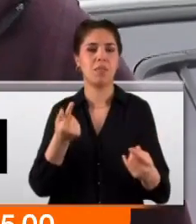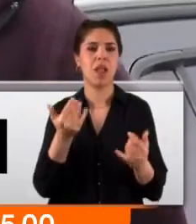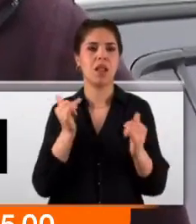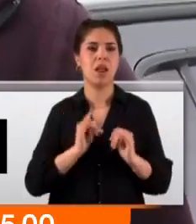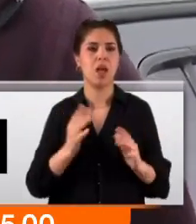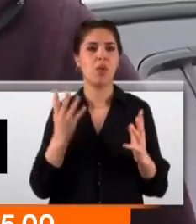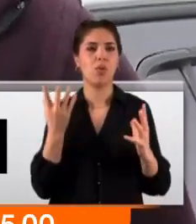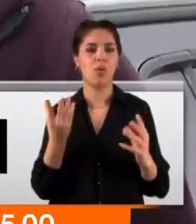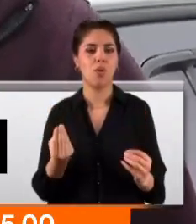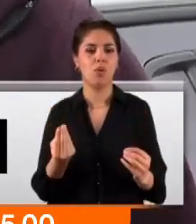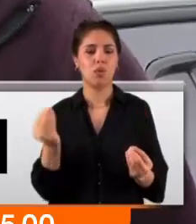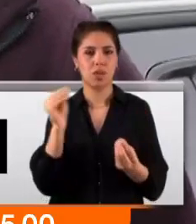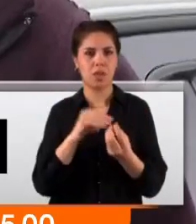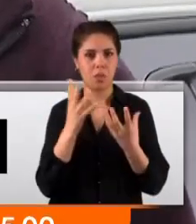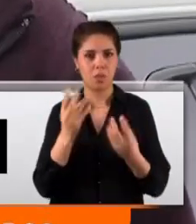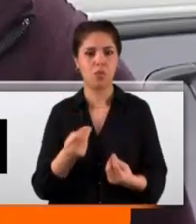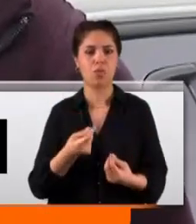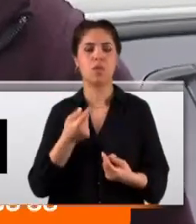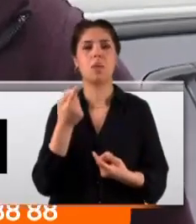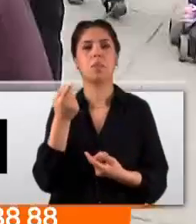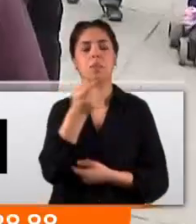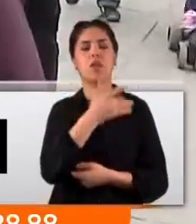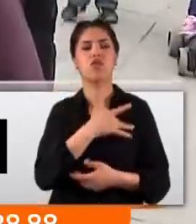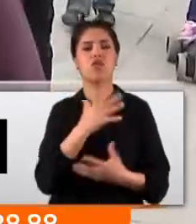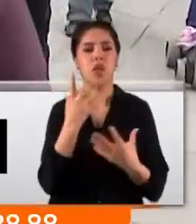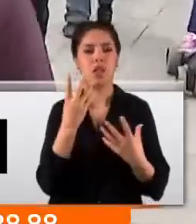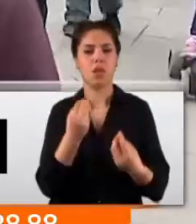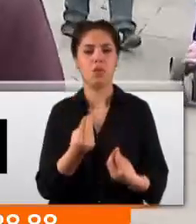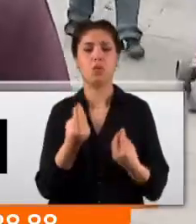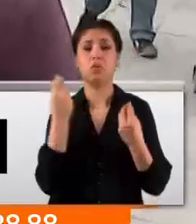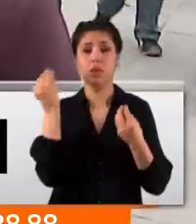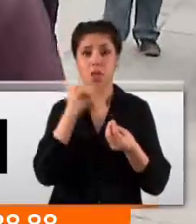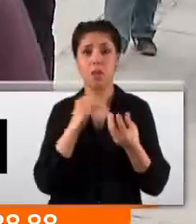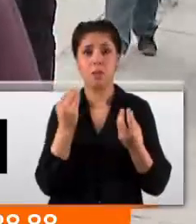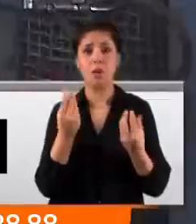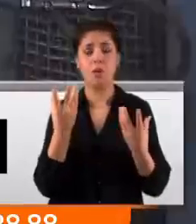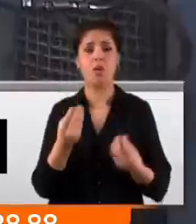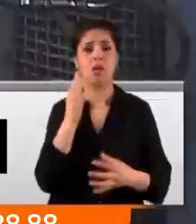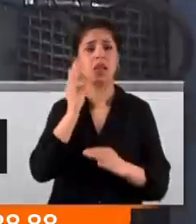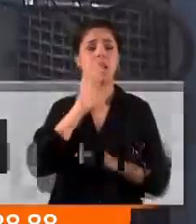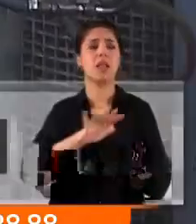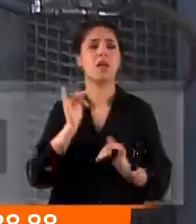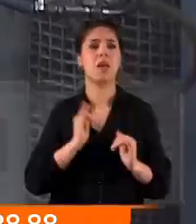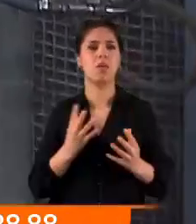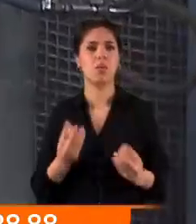olursa. Hem piyasada biraz canlanmış olur. İyi bir zam, iyi olur, insanlar rahatlar yani.